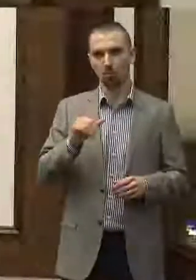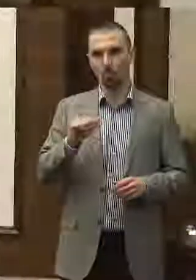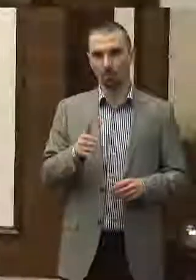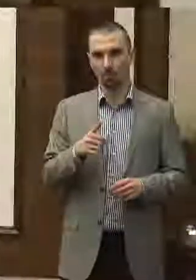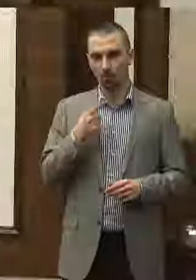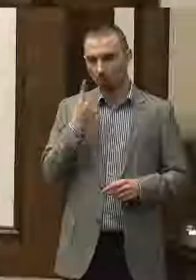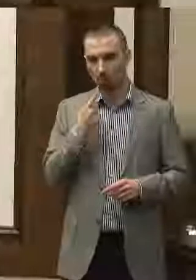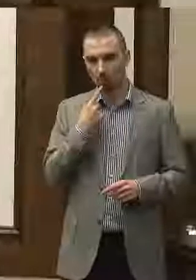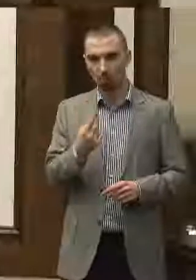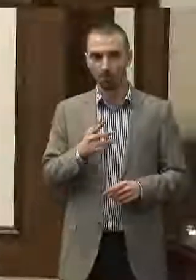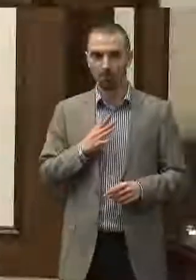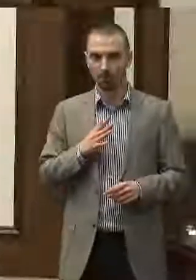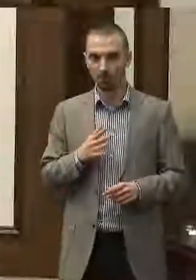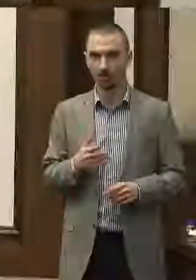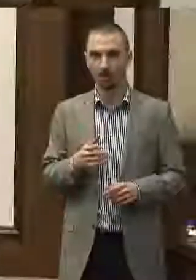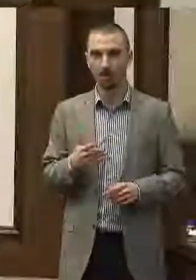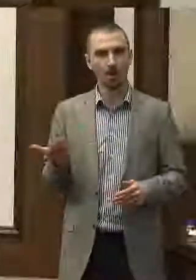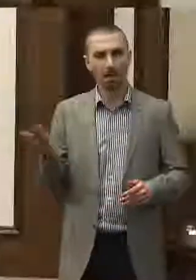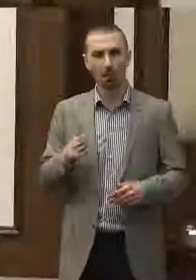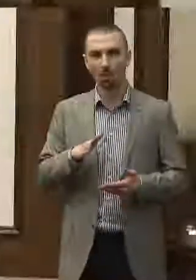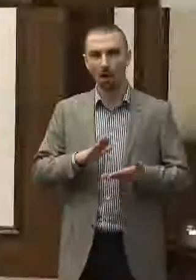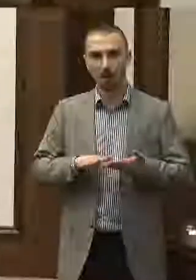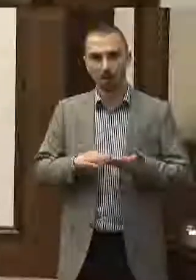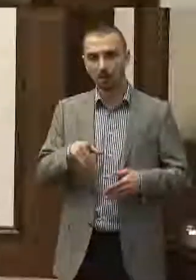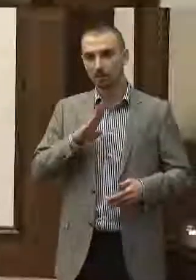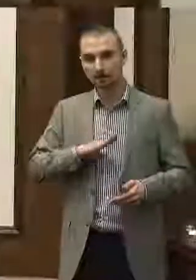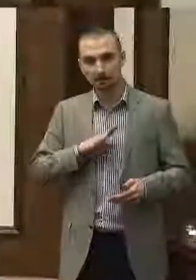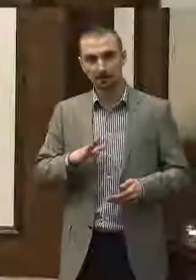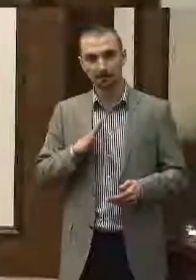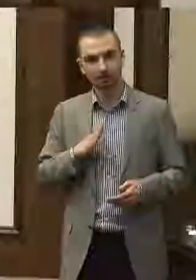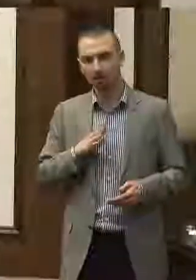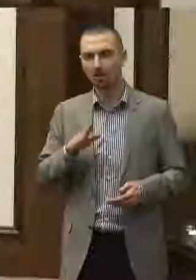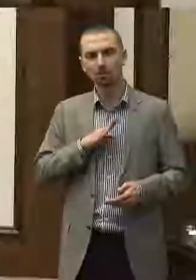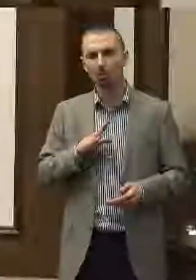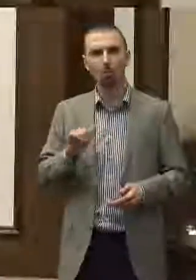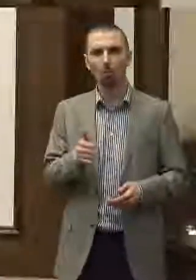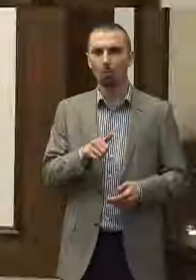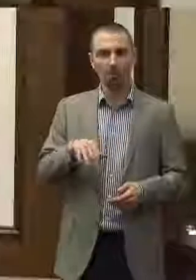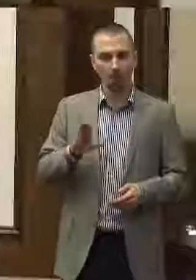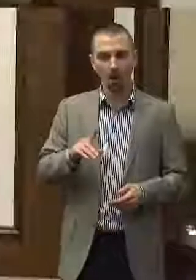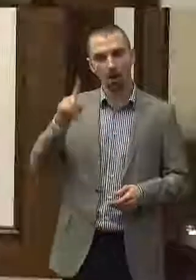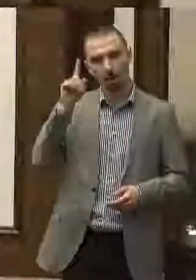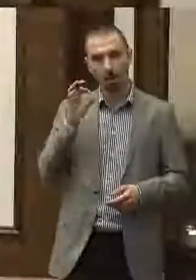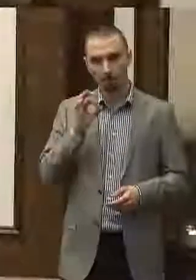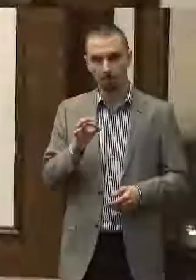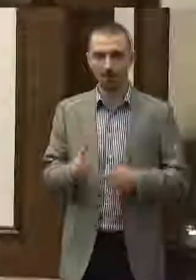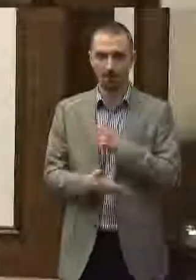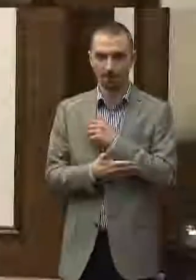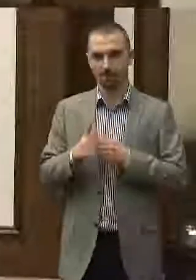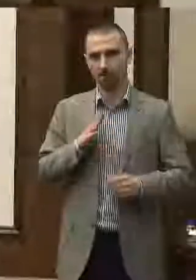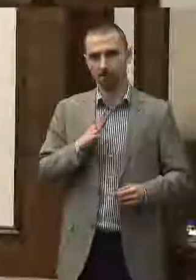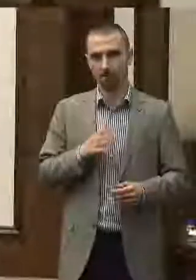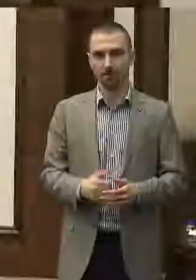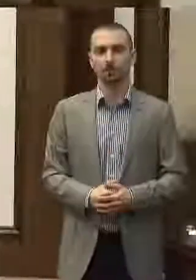ilgili olsun. Ve ey dost, derdin varsa, derdin ne olursa olsun Allah her zaman yeter diyorum.